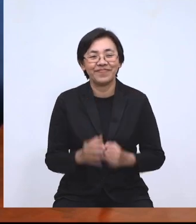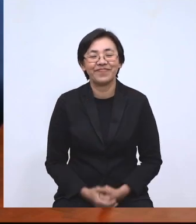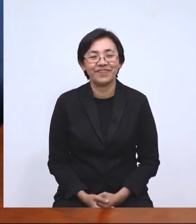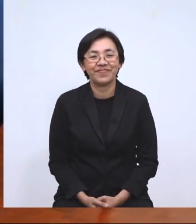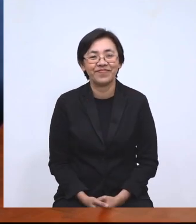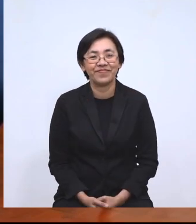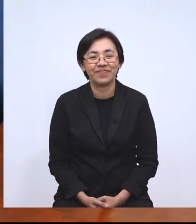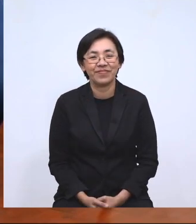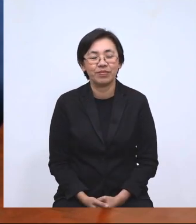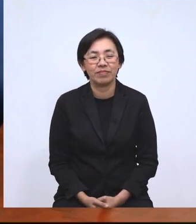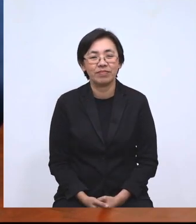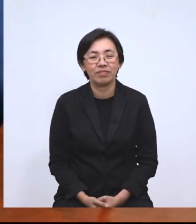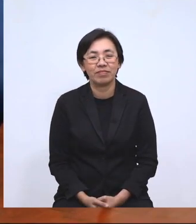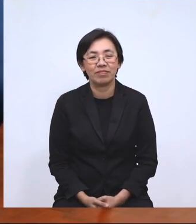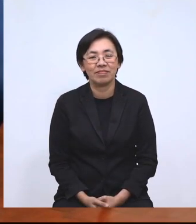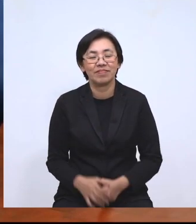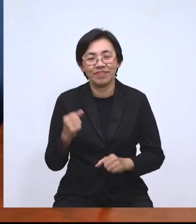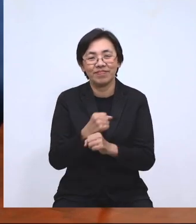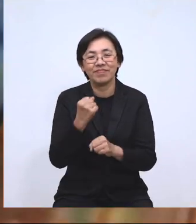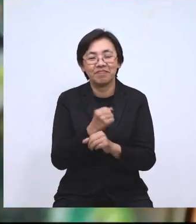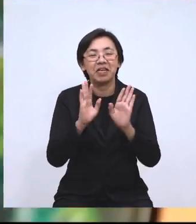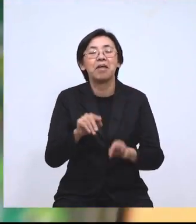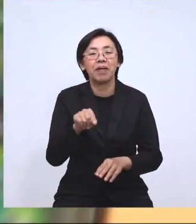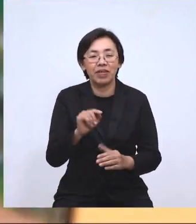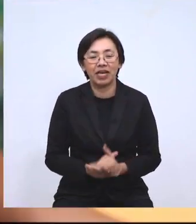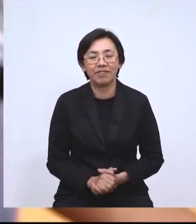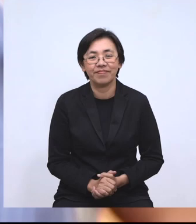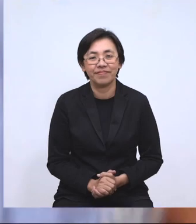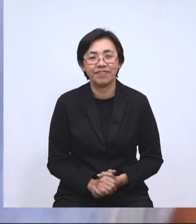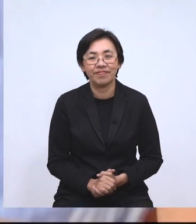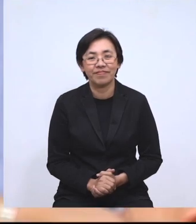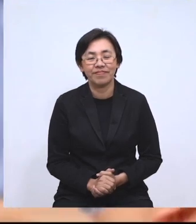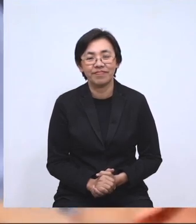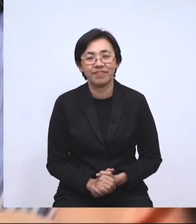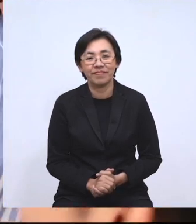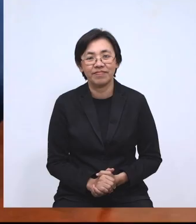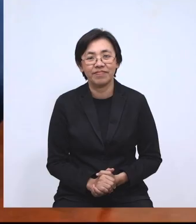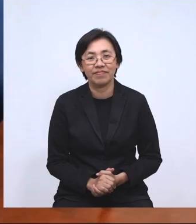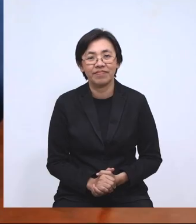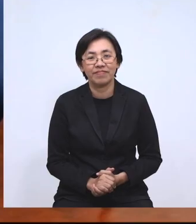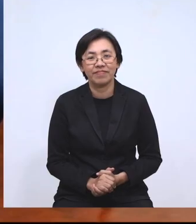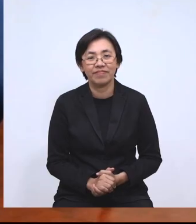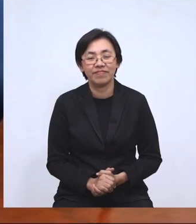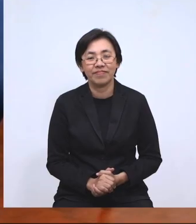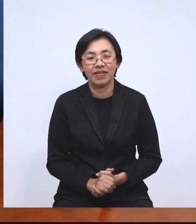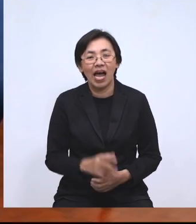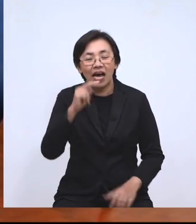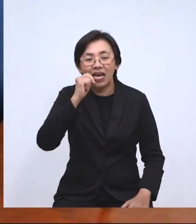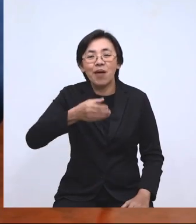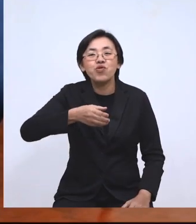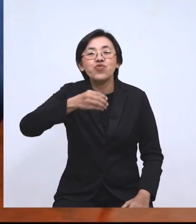โอเคค่ะเนี่ยค่ะจริงๆแล้วการฝึกมันก็จะมีลักษณะแบบในที ่กินเลย ฮะก็ต้องอิ่มแล้วจะกินอะไร เดี๋ยวเ